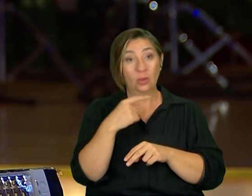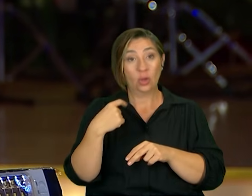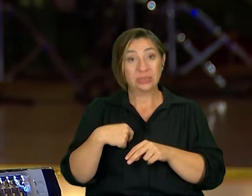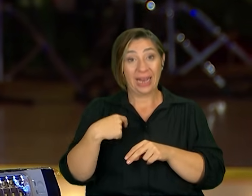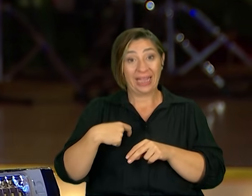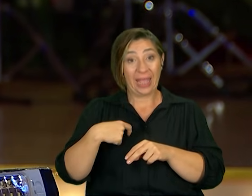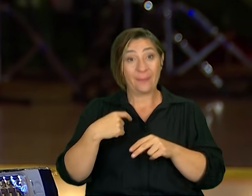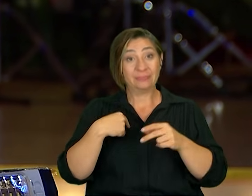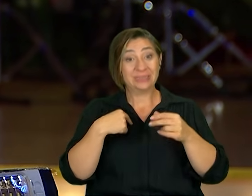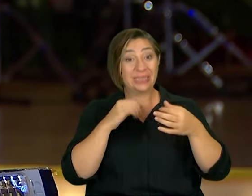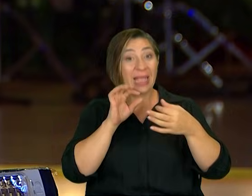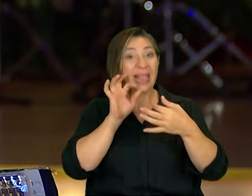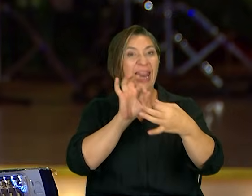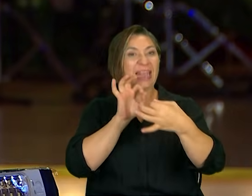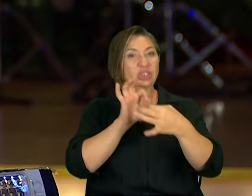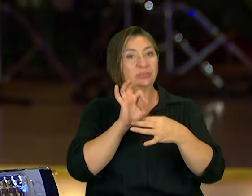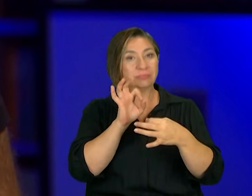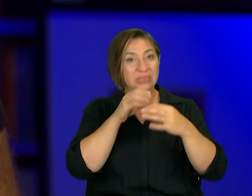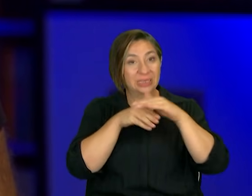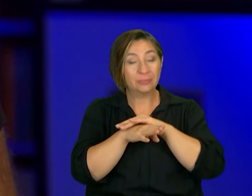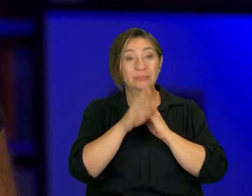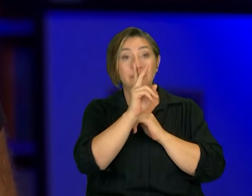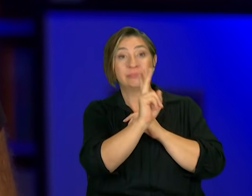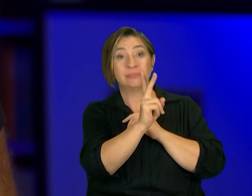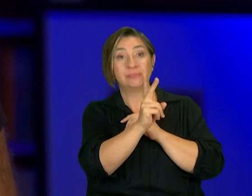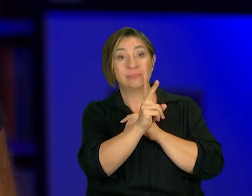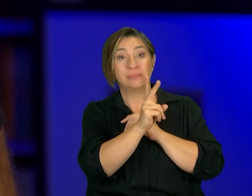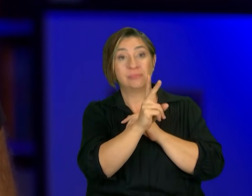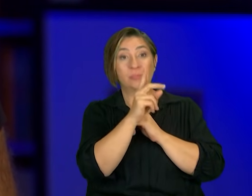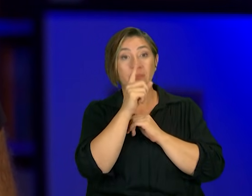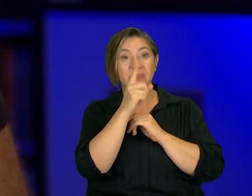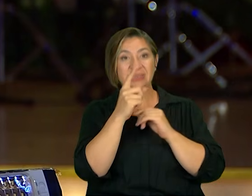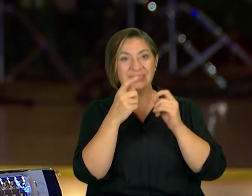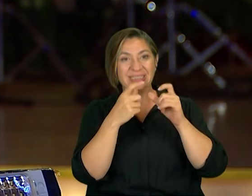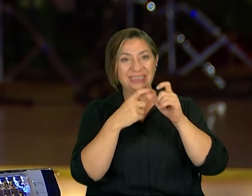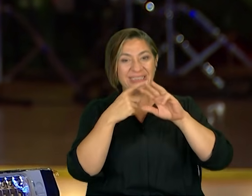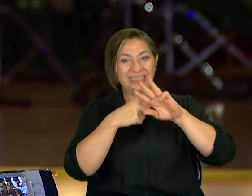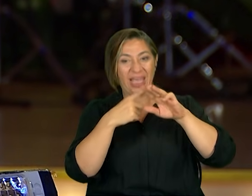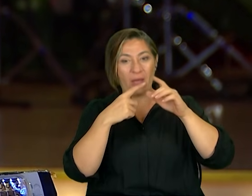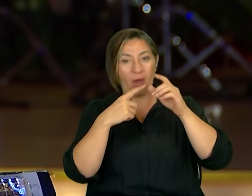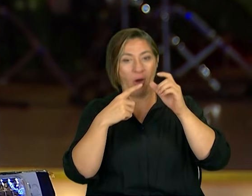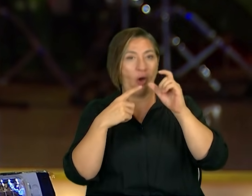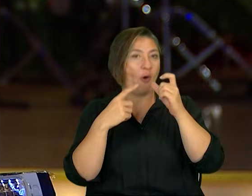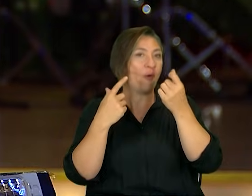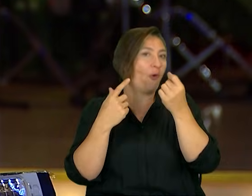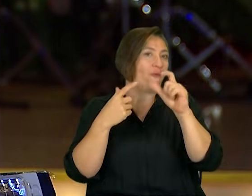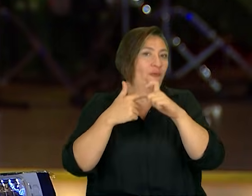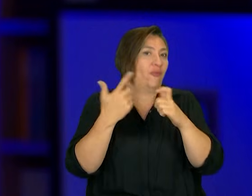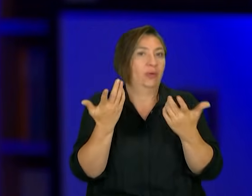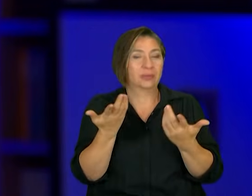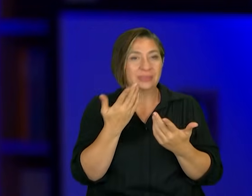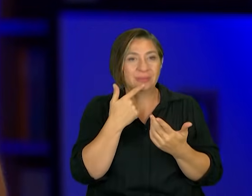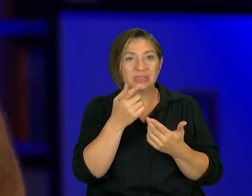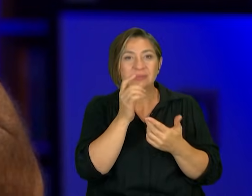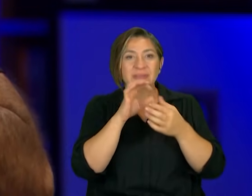özellikle bizimle ilişki kurup kendisi hatta bir CFO. Bugün evet. Tabii ki CFO dediğimiz ne,